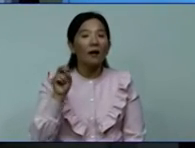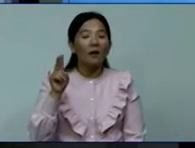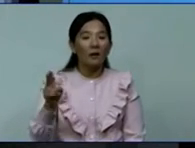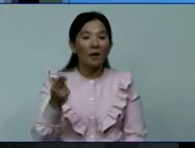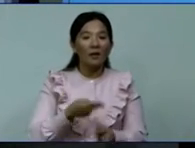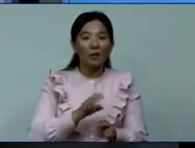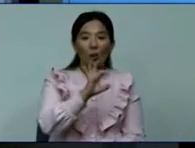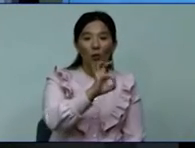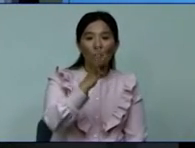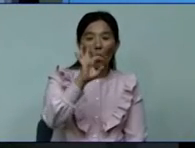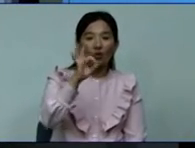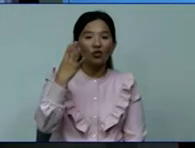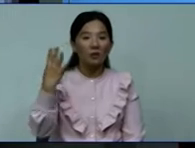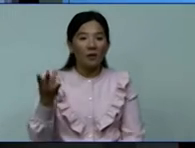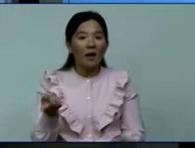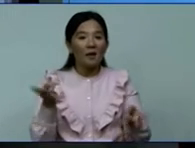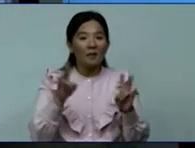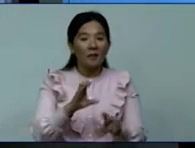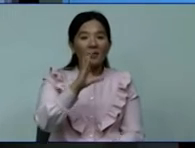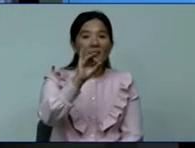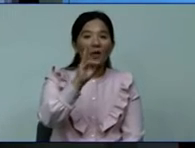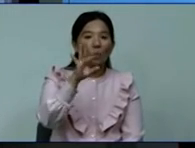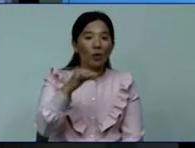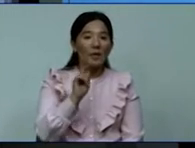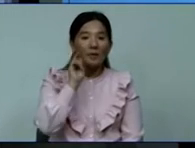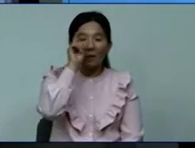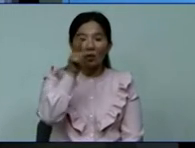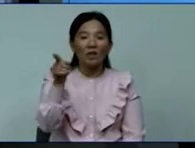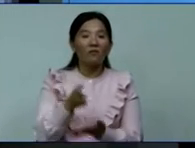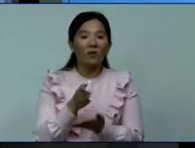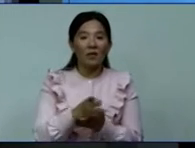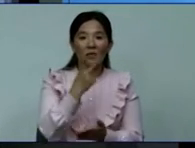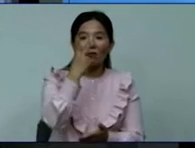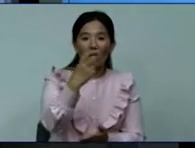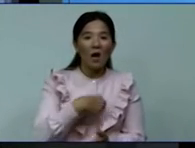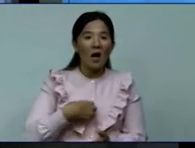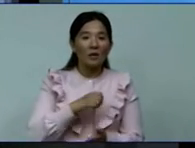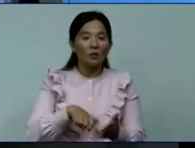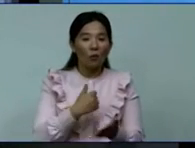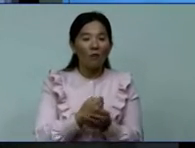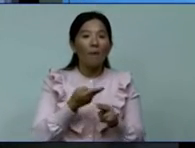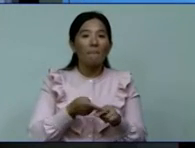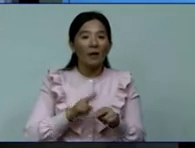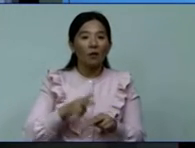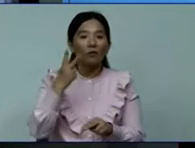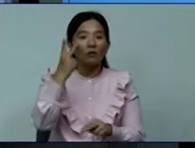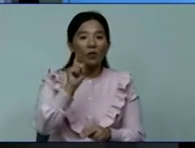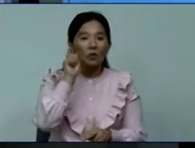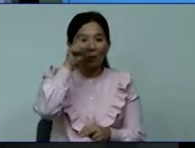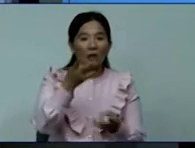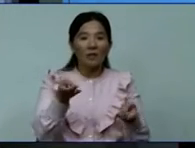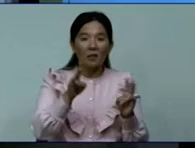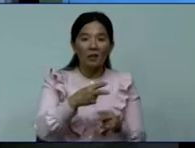остаток SO4 – это остаток от серной кислоты, а она является двухосновной, поэтому кислотный остаток будет